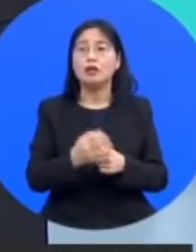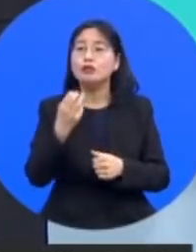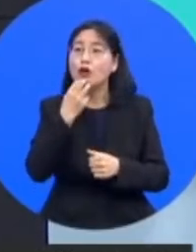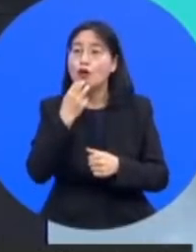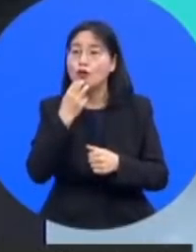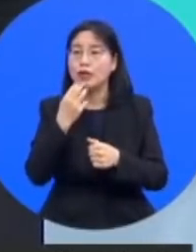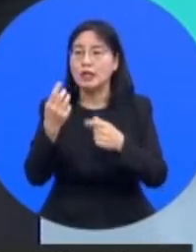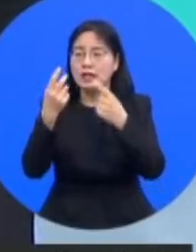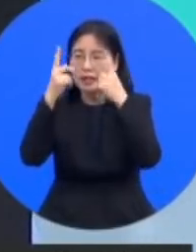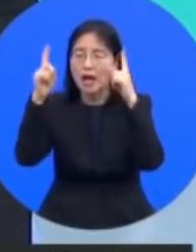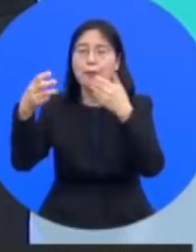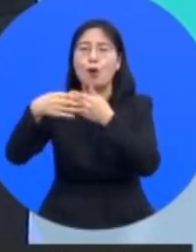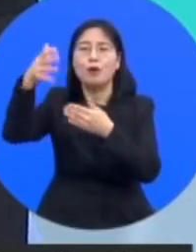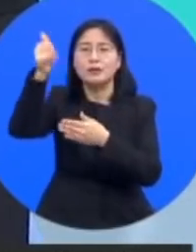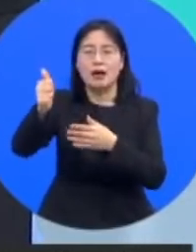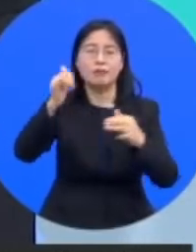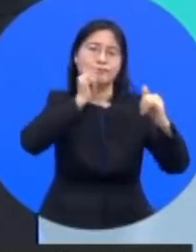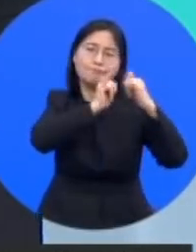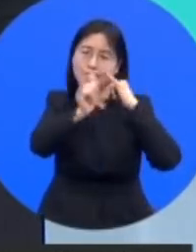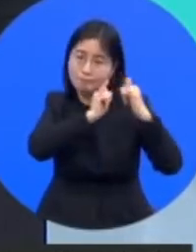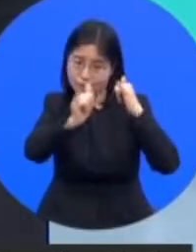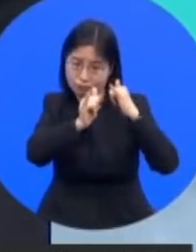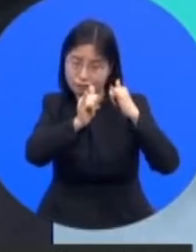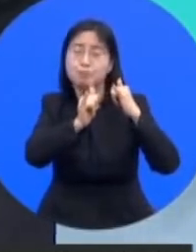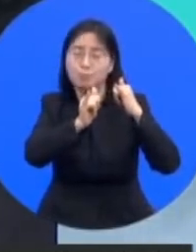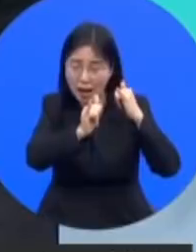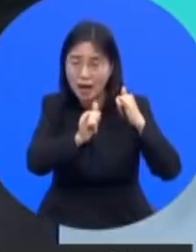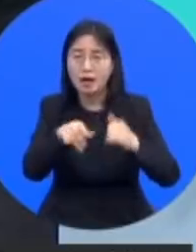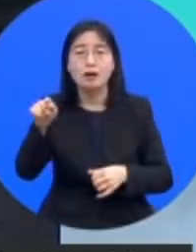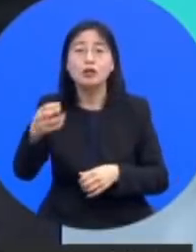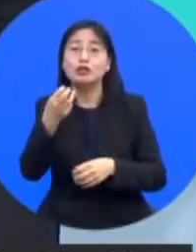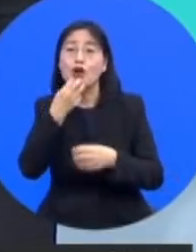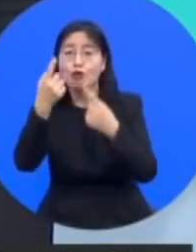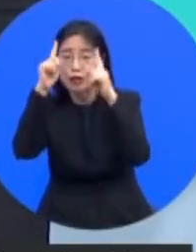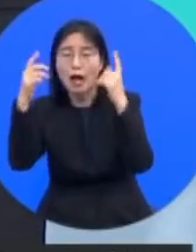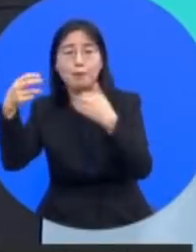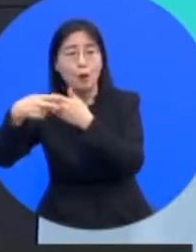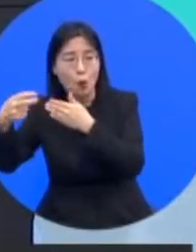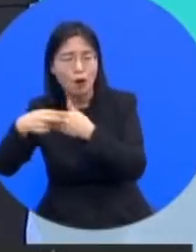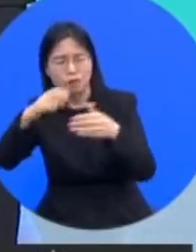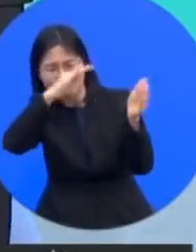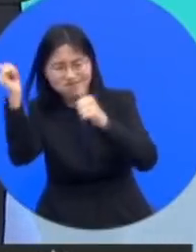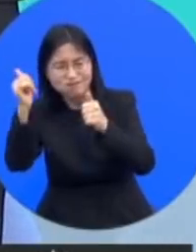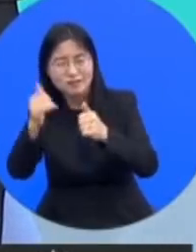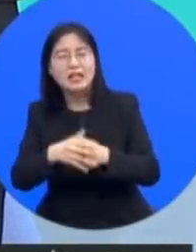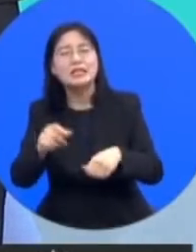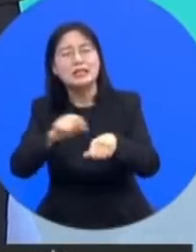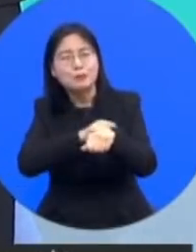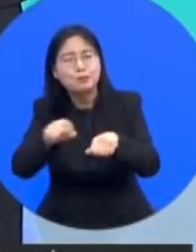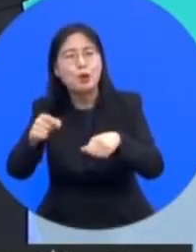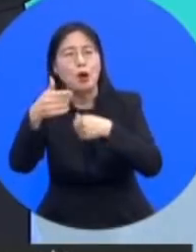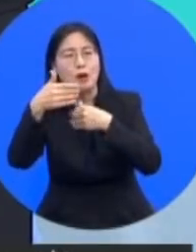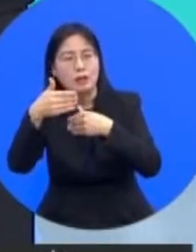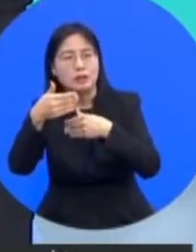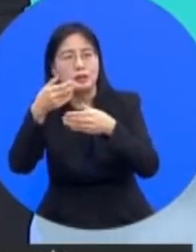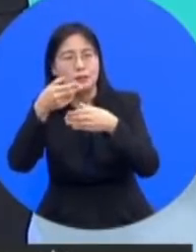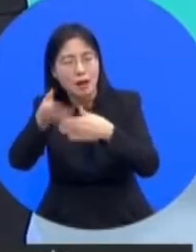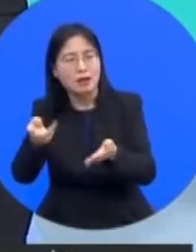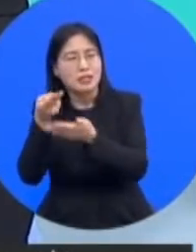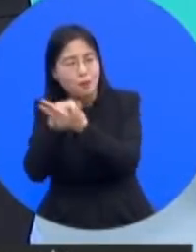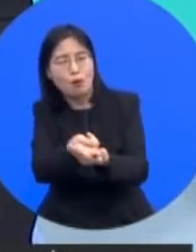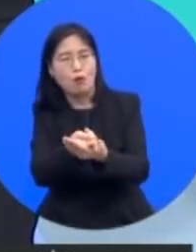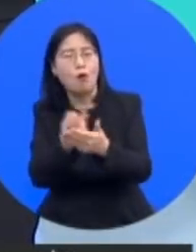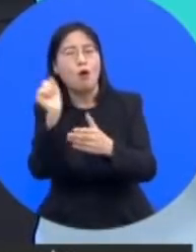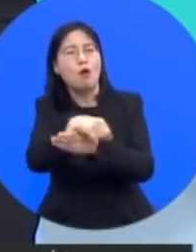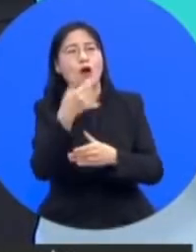했고 이후에 서울대병원이 1인실 특실을 2박 3일동안 용 총리 앗 부총리